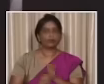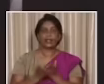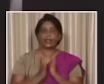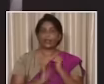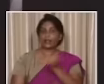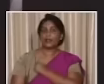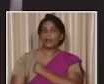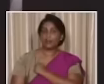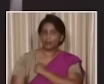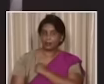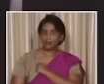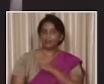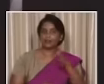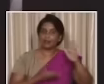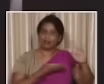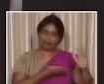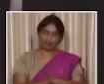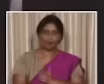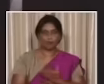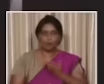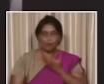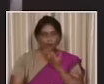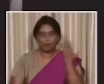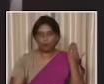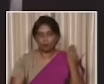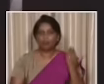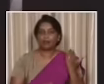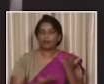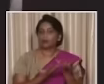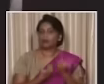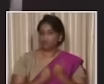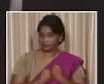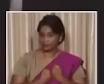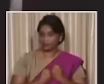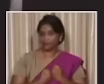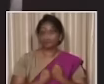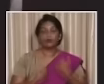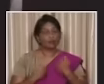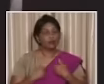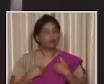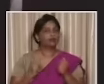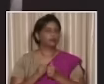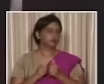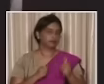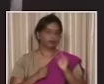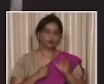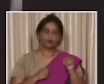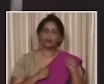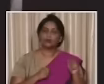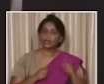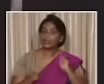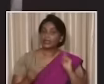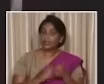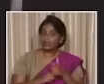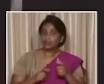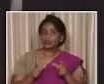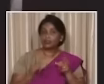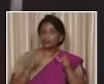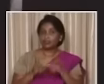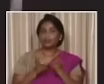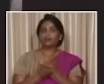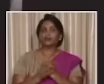ඉන්දියානු තානාපතිතුමාගේ මැදිහත්වීමක් ගන්නට පුළුවන් නම් ඒකත් ලබාගෙන මං කටයුතු කරේ මේ ක්‍රිකට් තහංචි ඉවත්